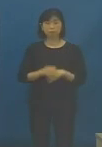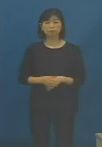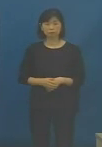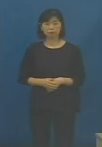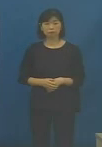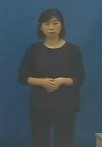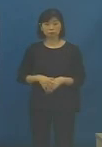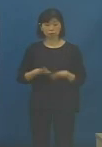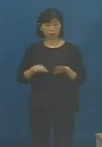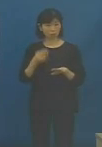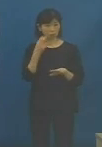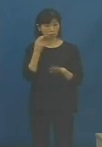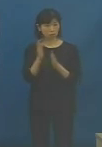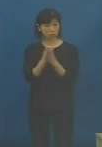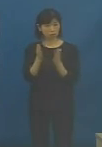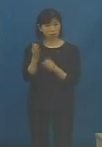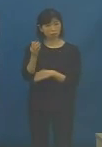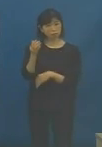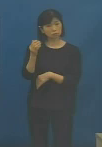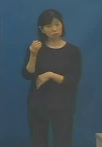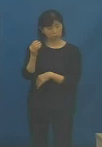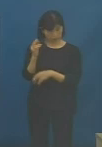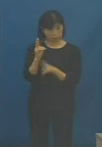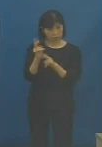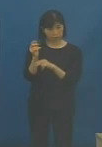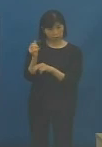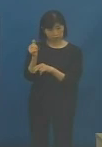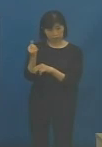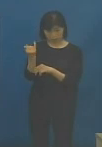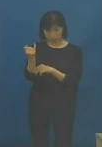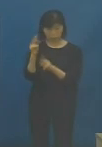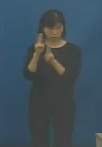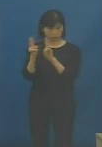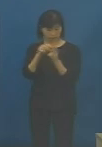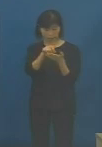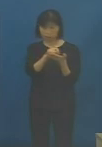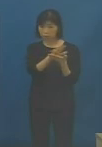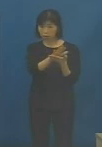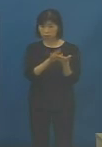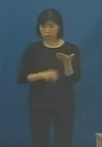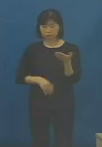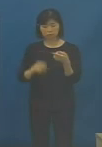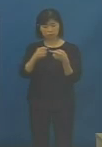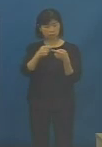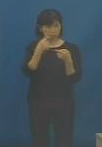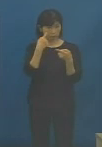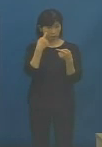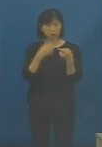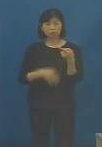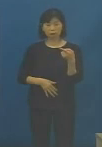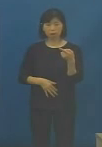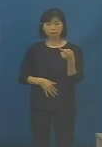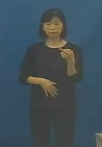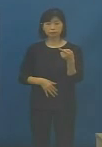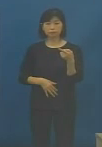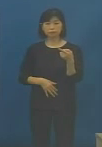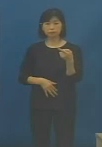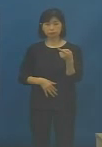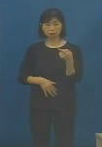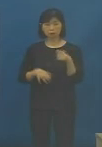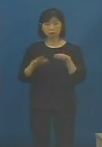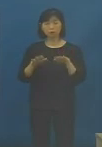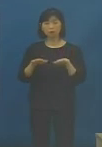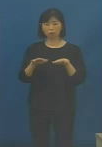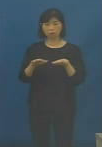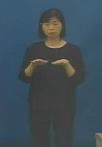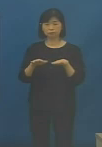で今日も書かれておられますけれども、まず1点目につきましては、今日こうして改め